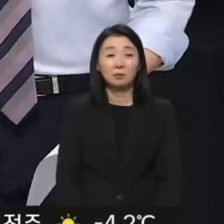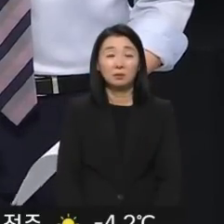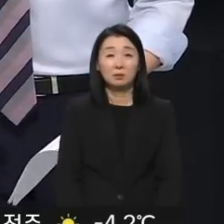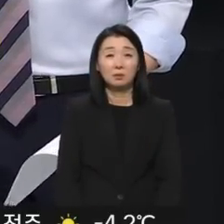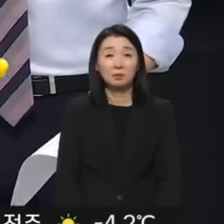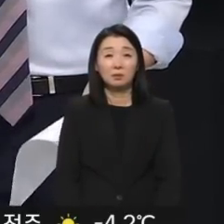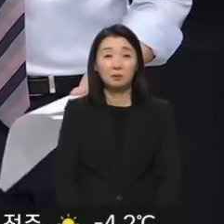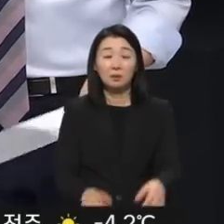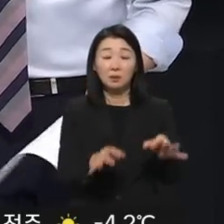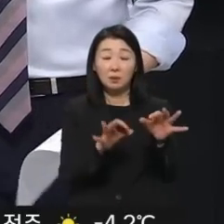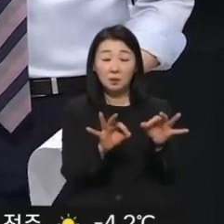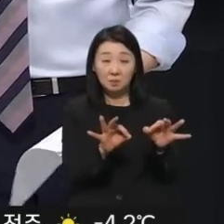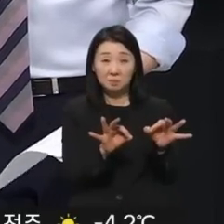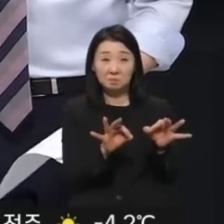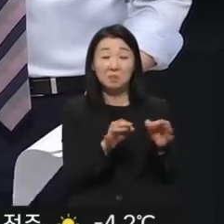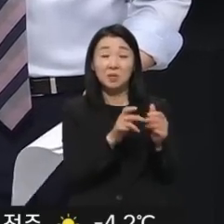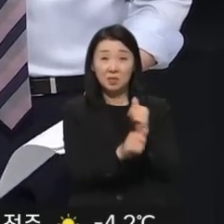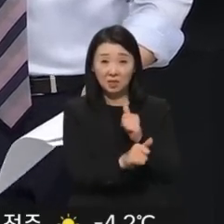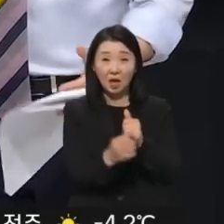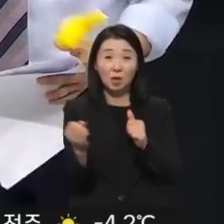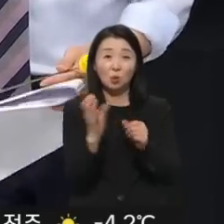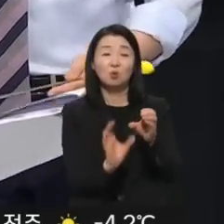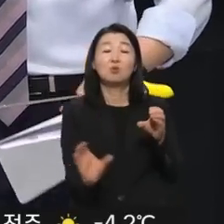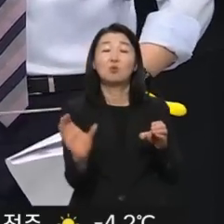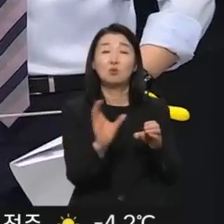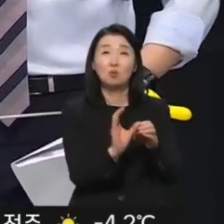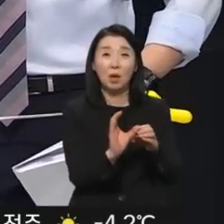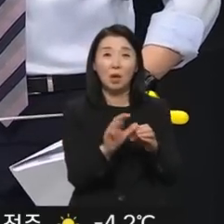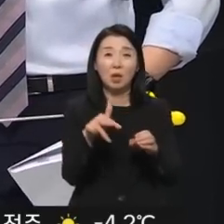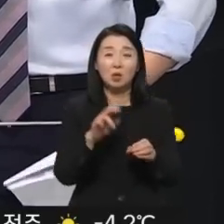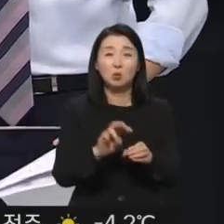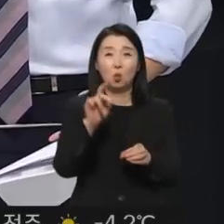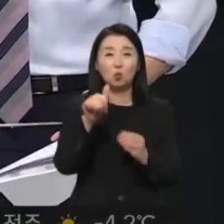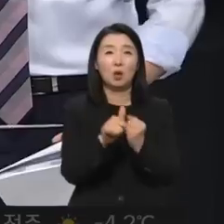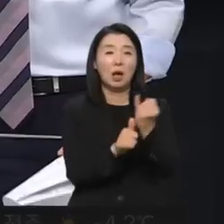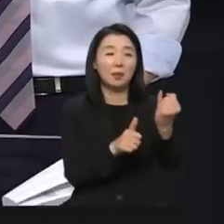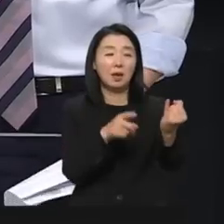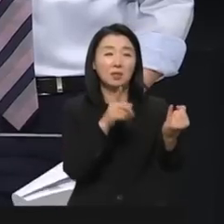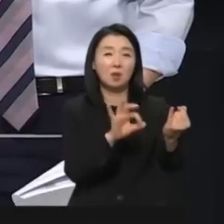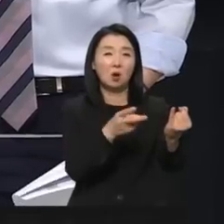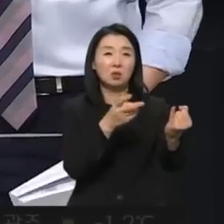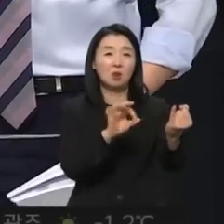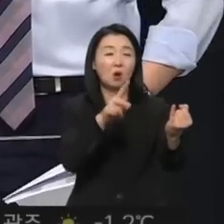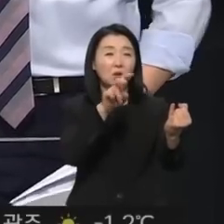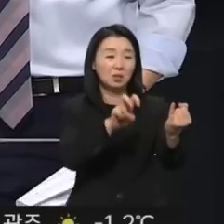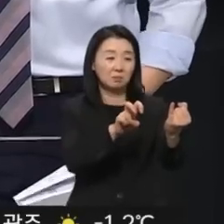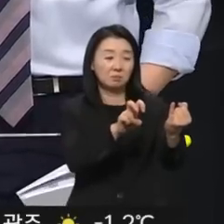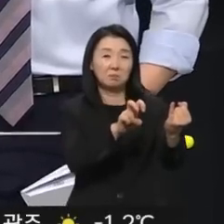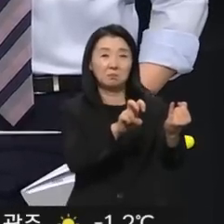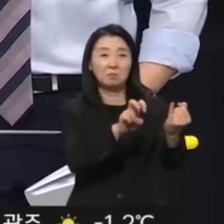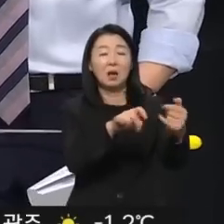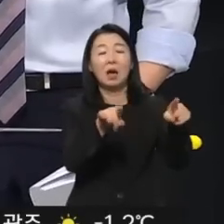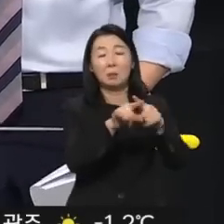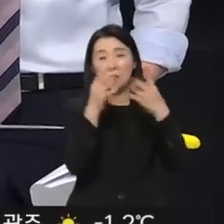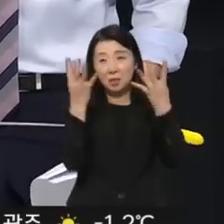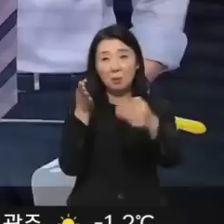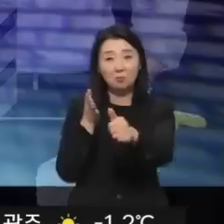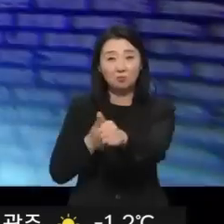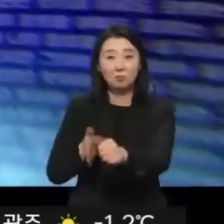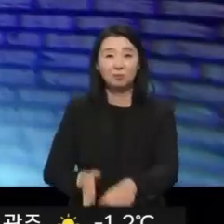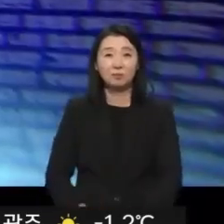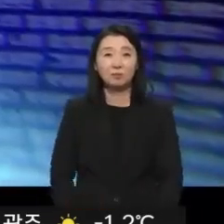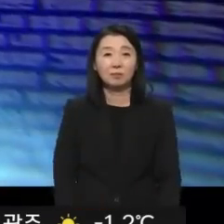김경수 전 지사 받고 그 위에 조국 전 장관의 아내 정경심 전 교수도 얹어달란 요구입니다.